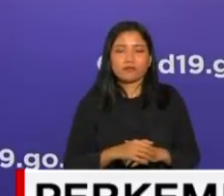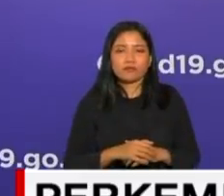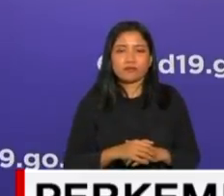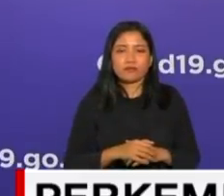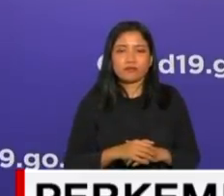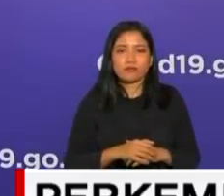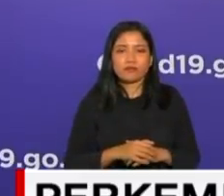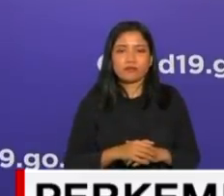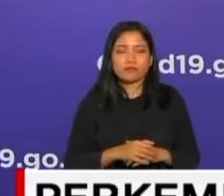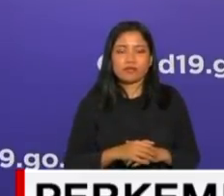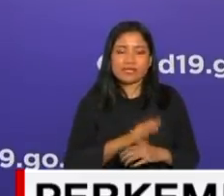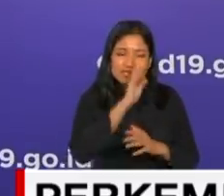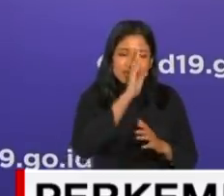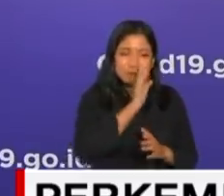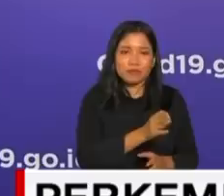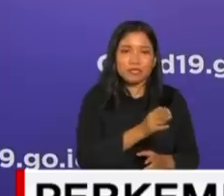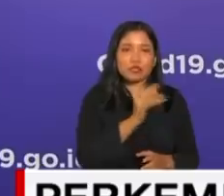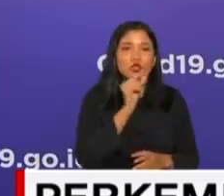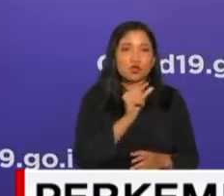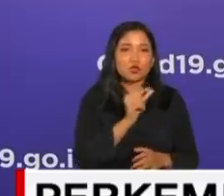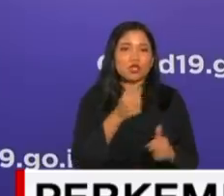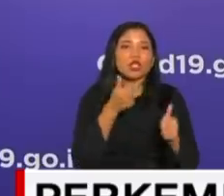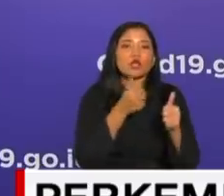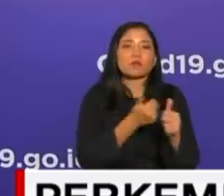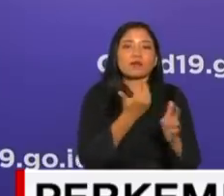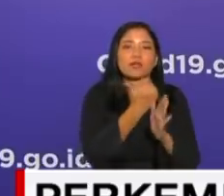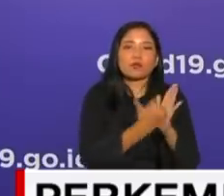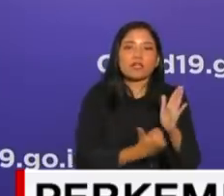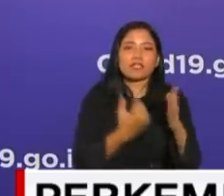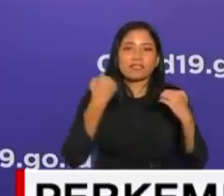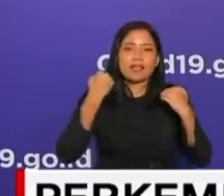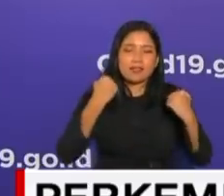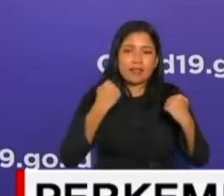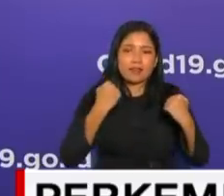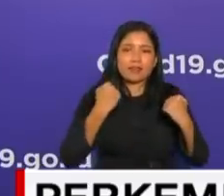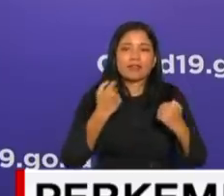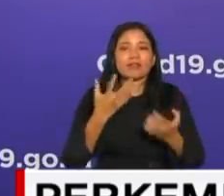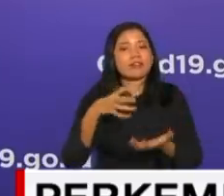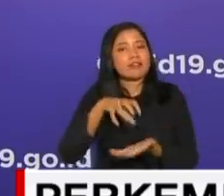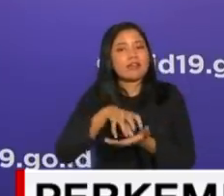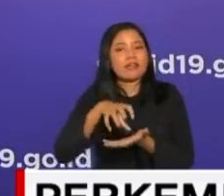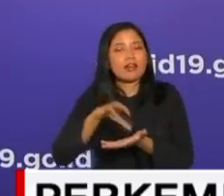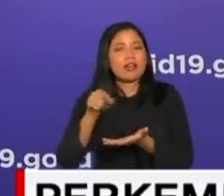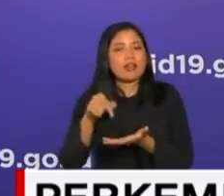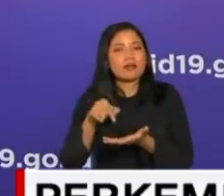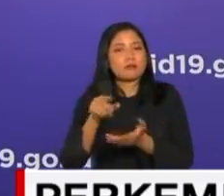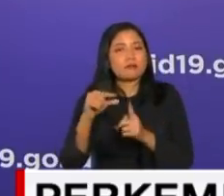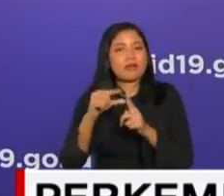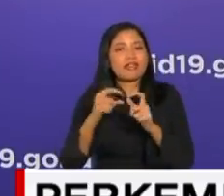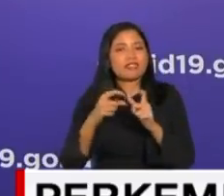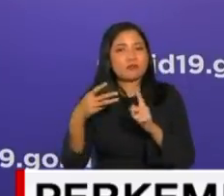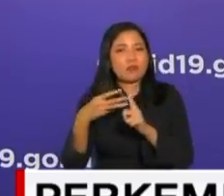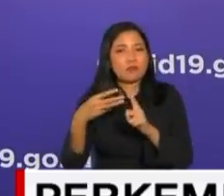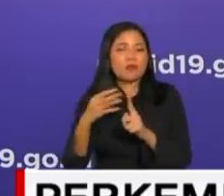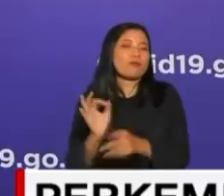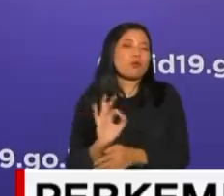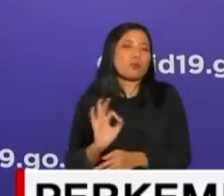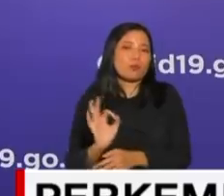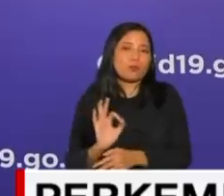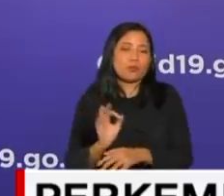disiplin menjalankan protokol kesehatan pada daerah yang belum menerapkan pspp